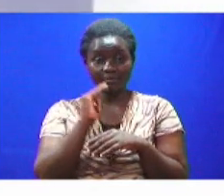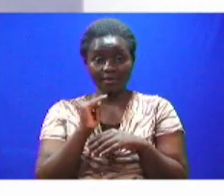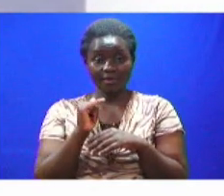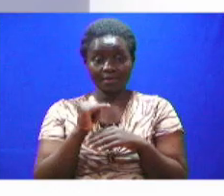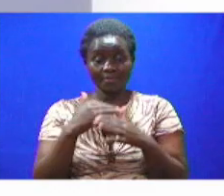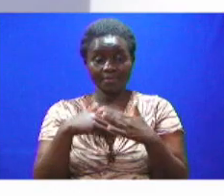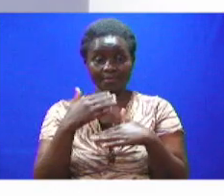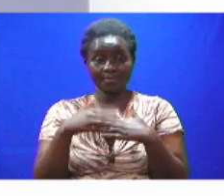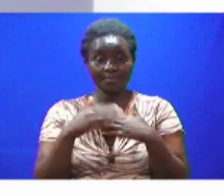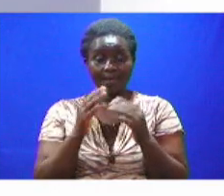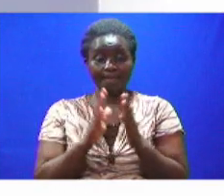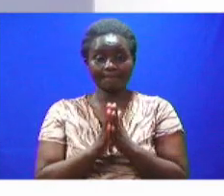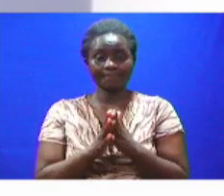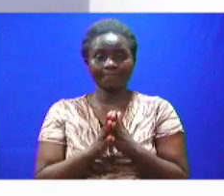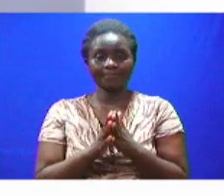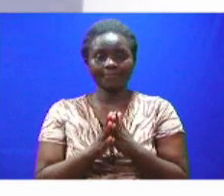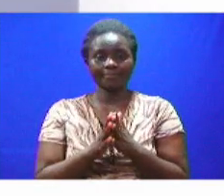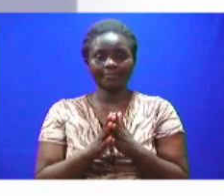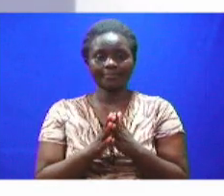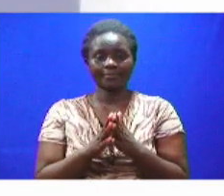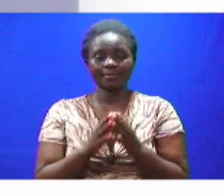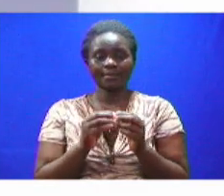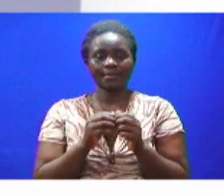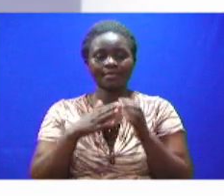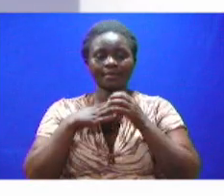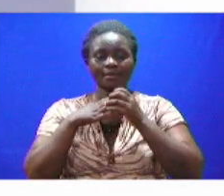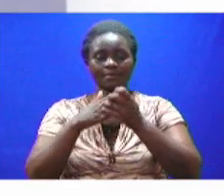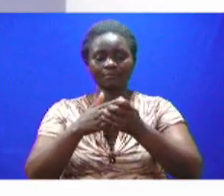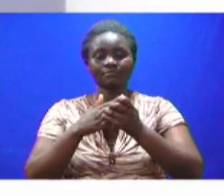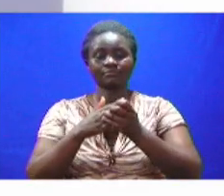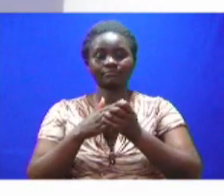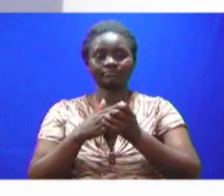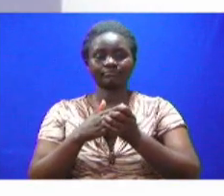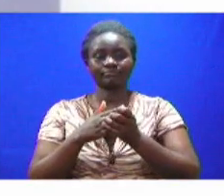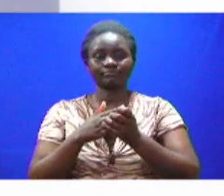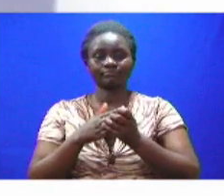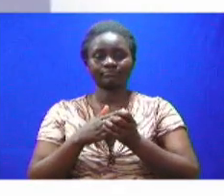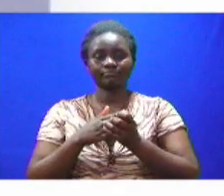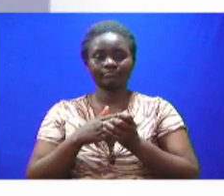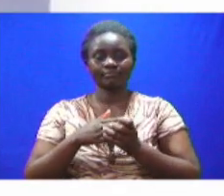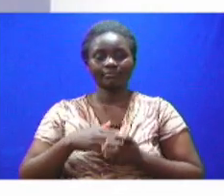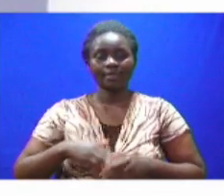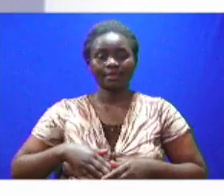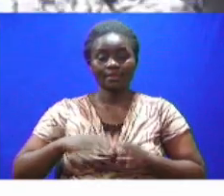wangekutanguliza. Aliyosema kiongozi kiongozi wa nchi hii